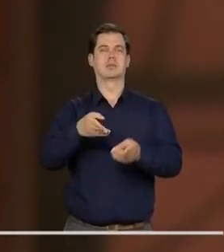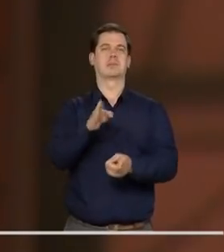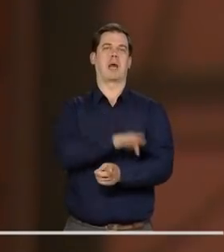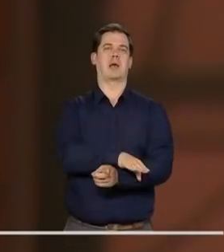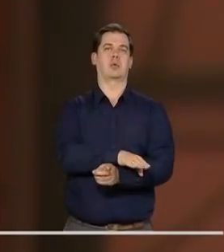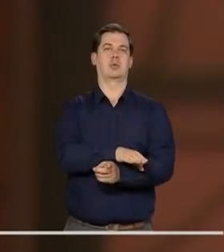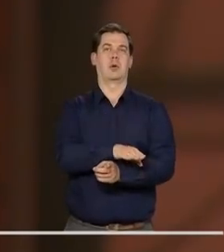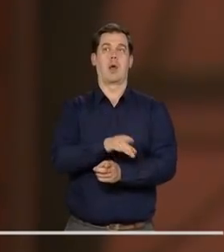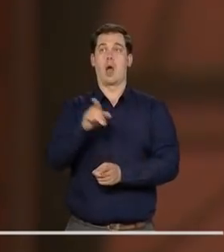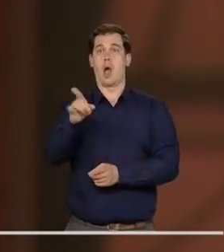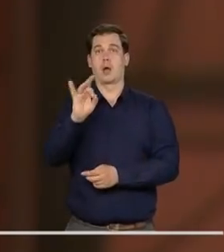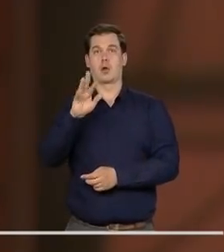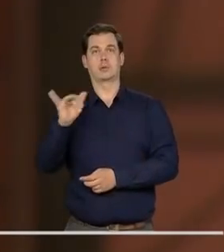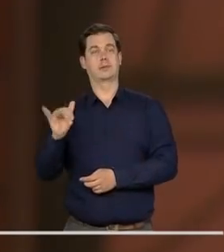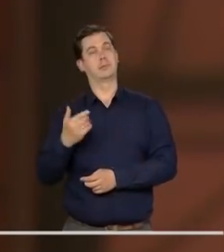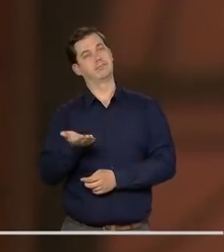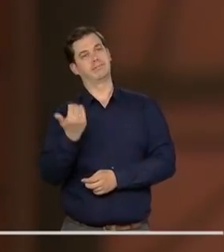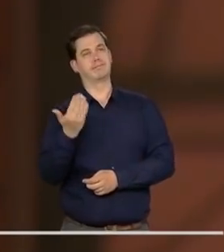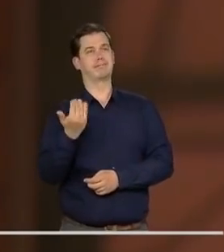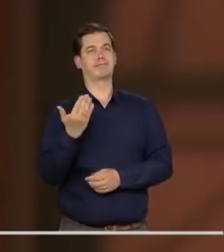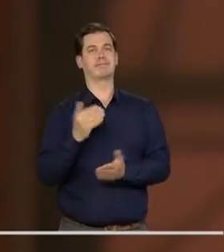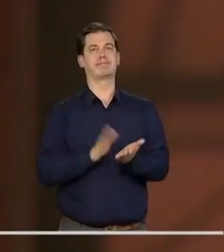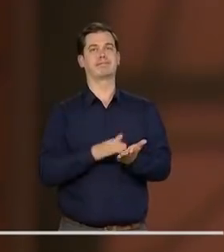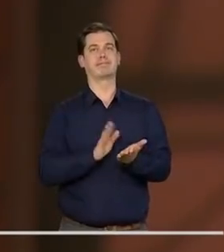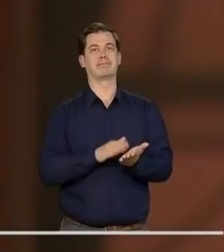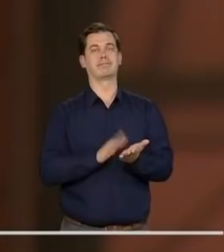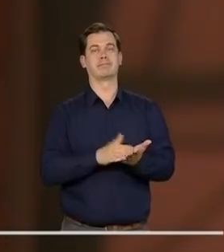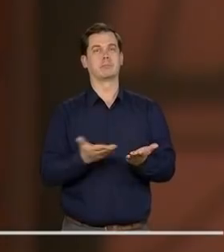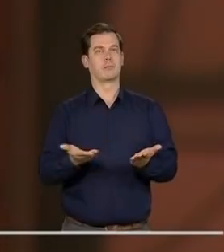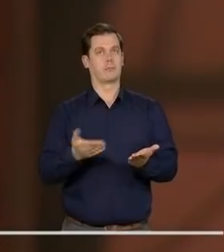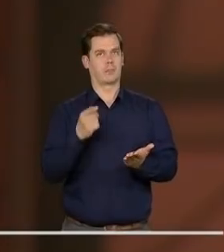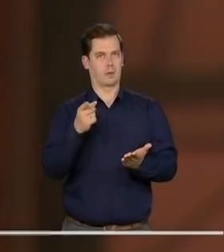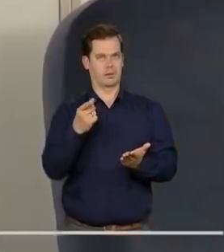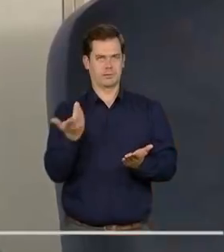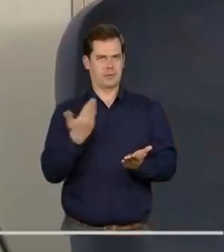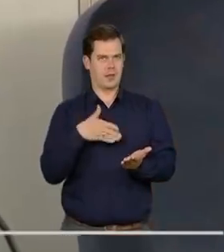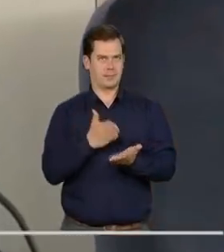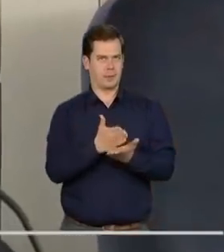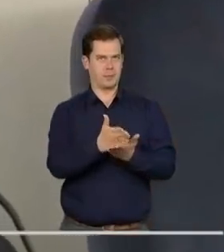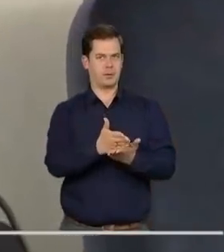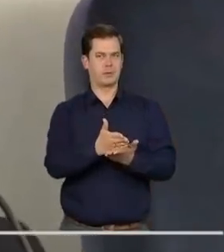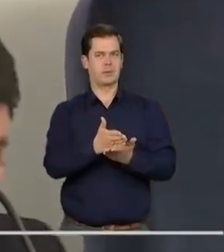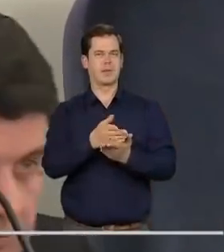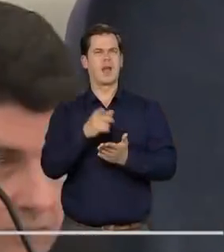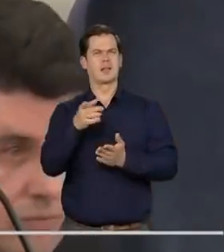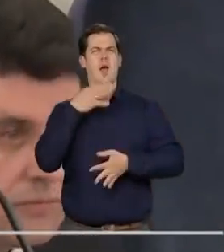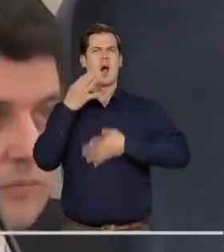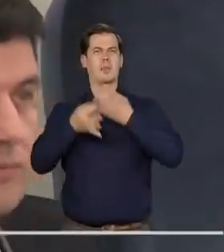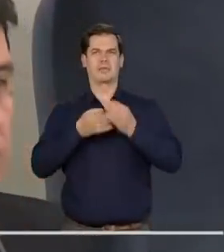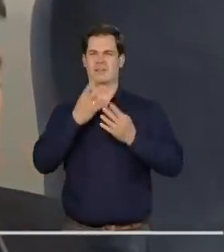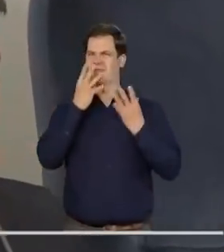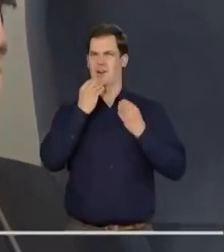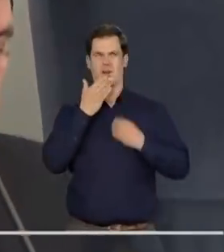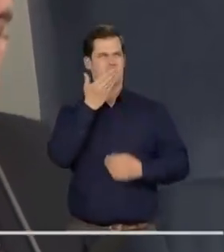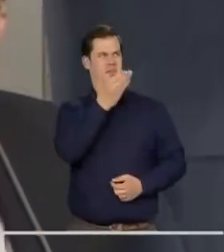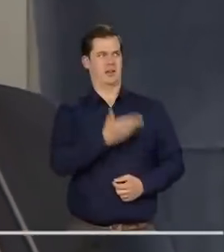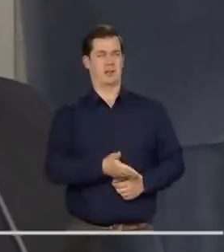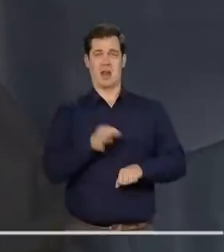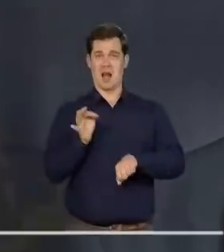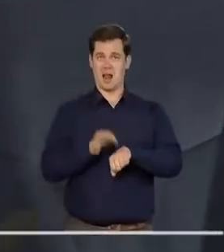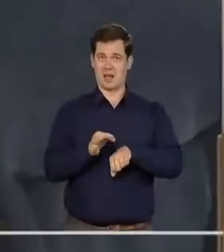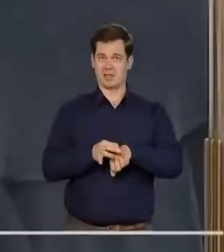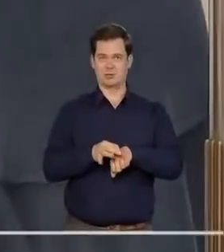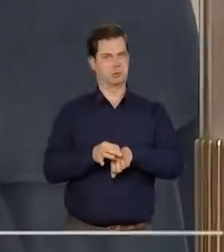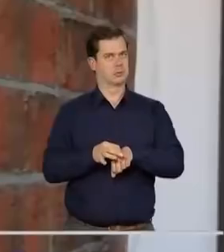i doktor Grodzki w ogóle nie pomógł. Ta wizyta w niczym nie pomogła. Z całości opowieści wyłania się obraz nie lekarza, lecz